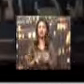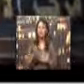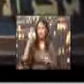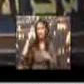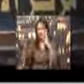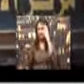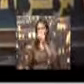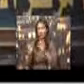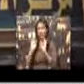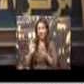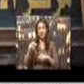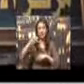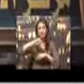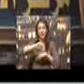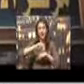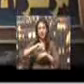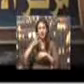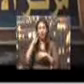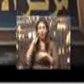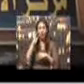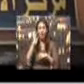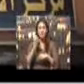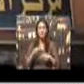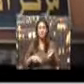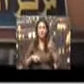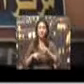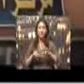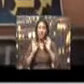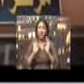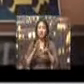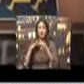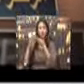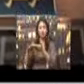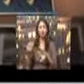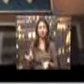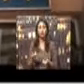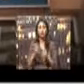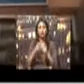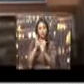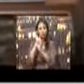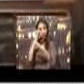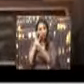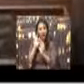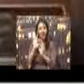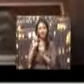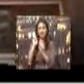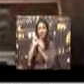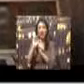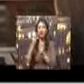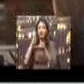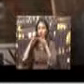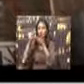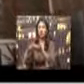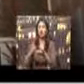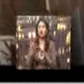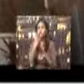اكبر مركز يعتبر على مستوى الجمهوريه، وما فيهوش الامكانيات، يعني في امكانيات كافيه بس اكيد طبعا بتعطل. فاحنا عايزين حاجات للمستشفى بس،